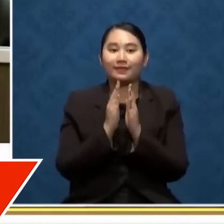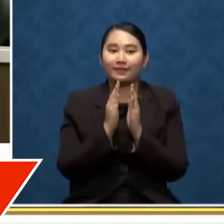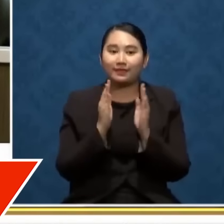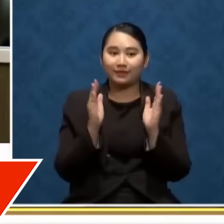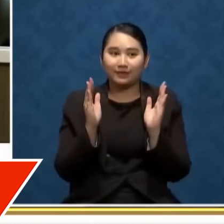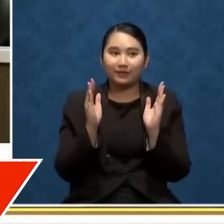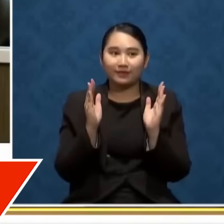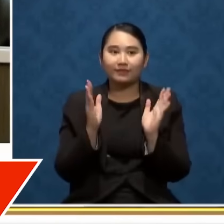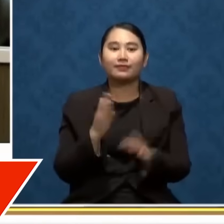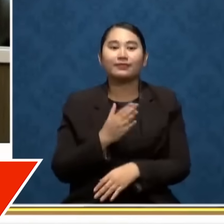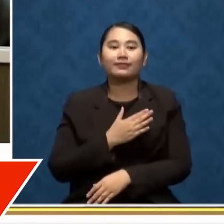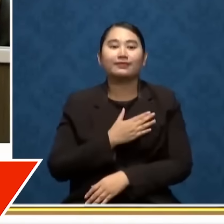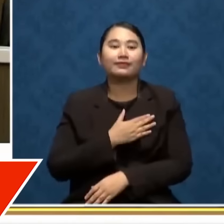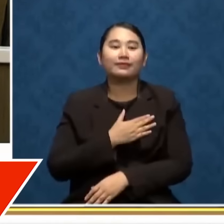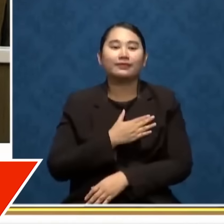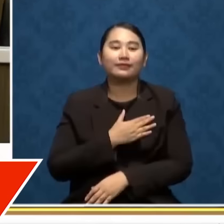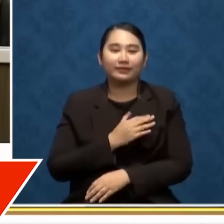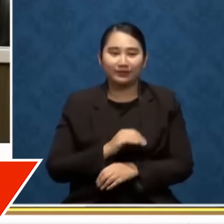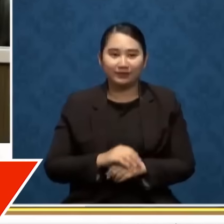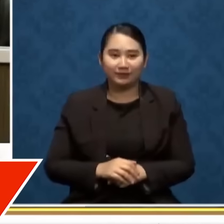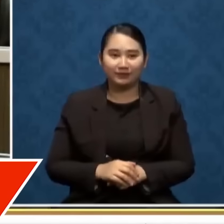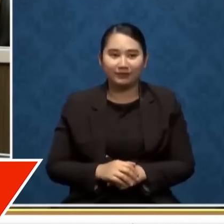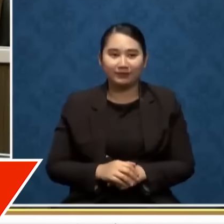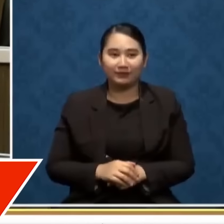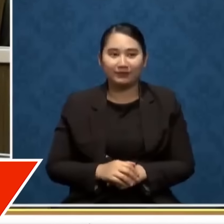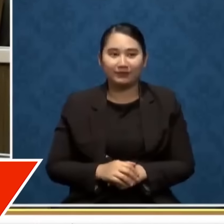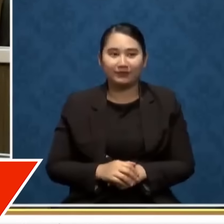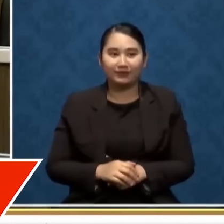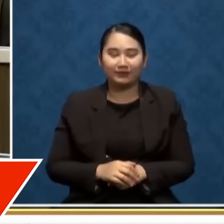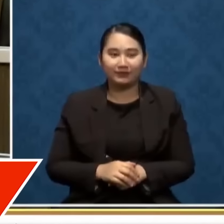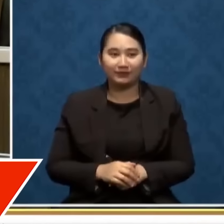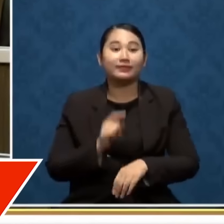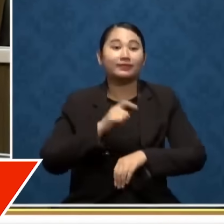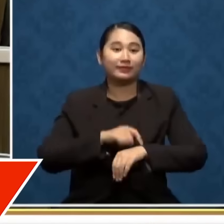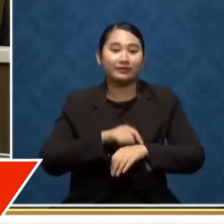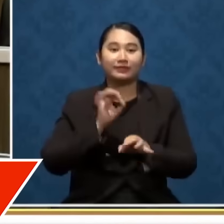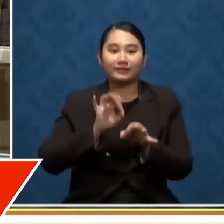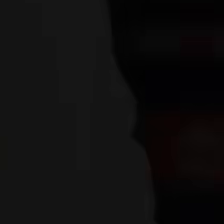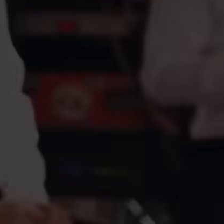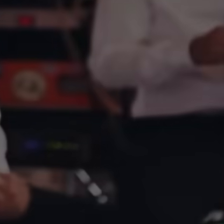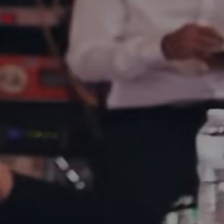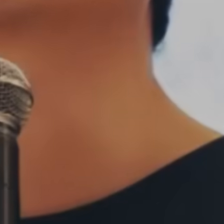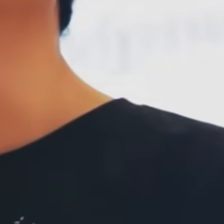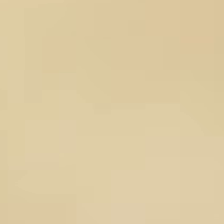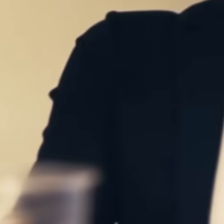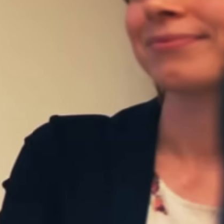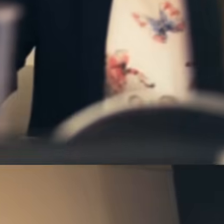Respect ครับรักษาเวลาได้ดีนะครับ